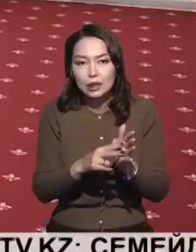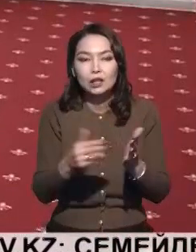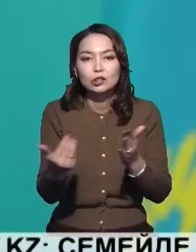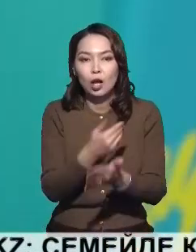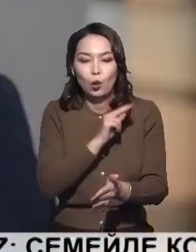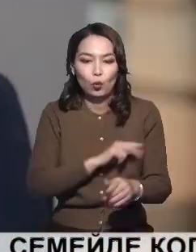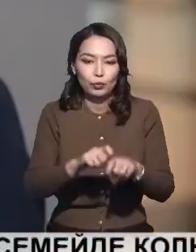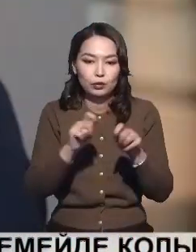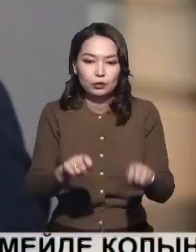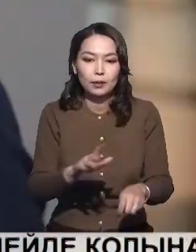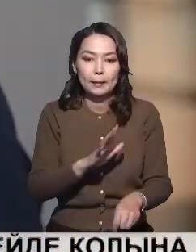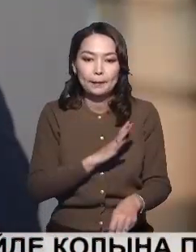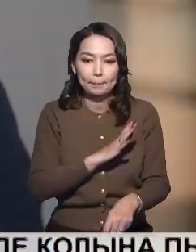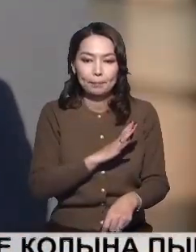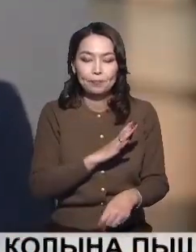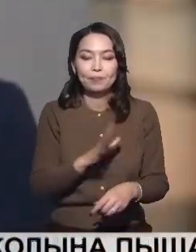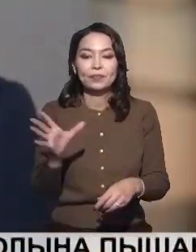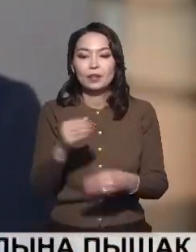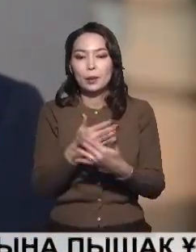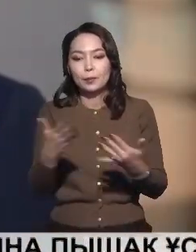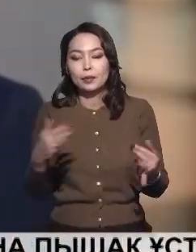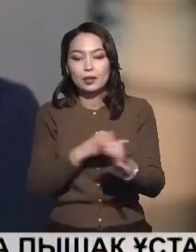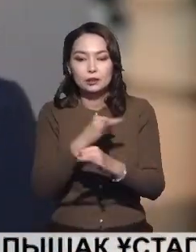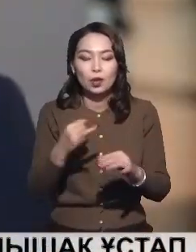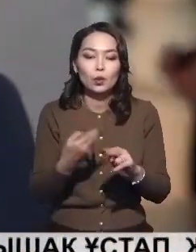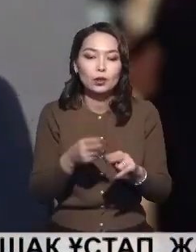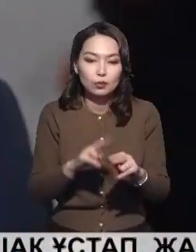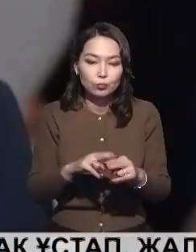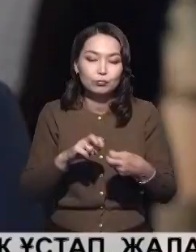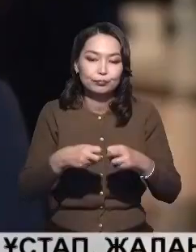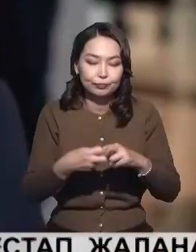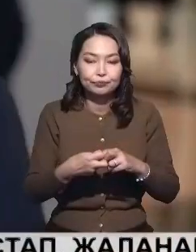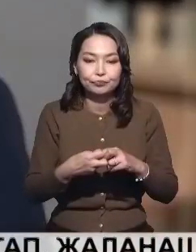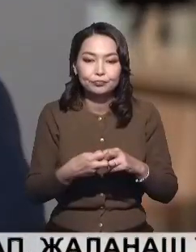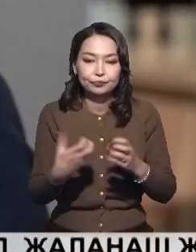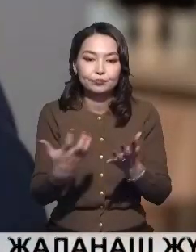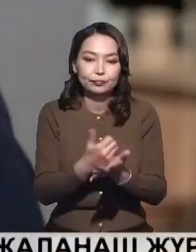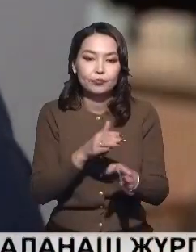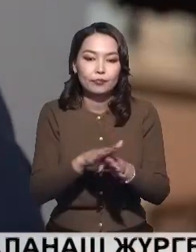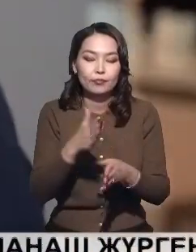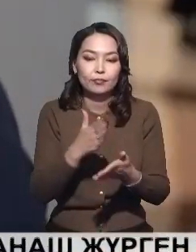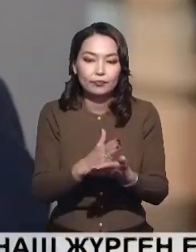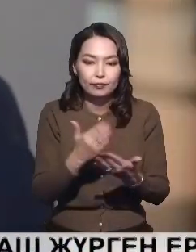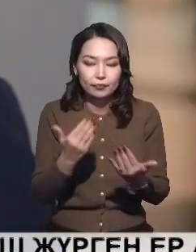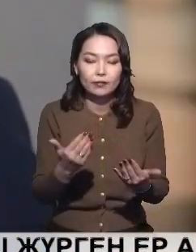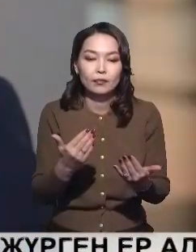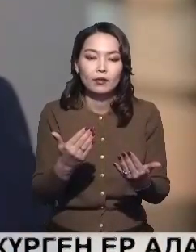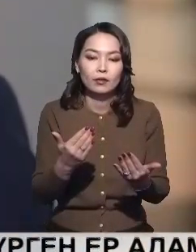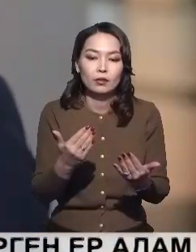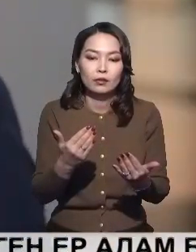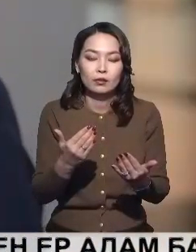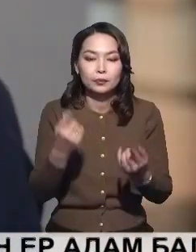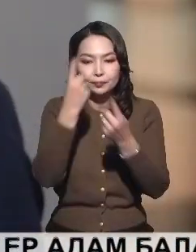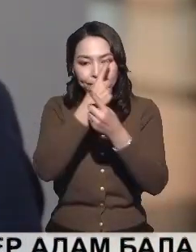құрылды. Күнделікті мәселеге байланысты, тендер мәселесі қол байлау болып келді. Жылдың басында тендерді